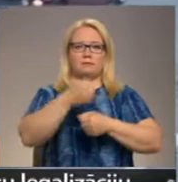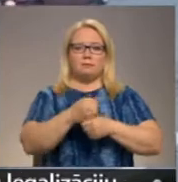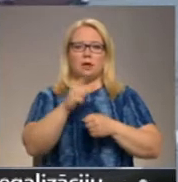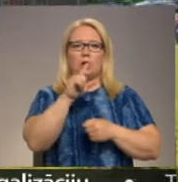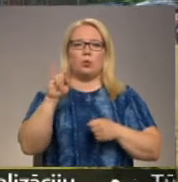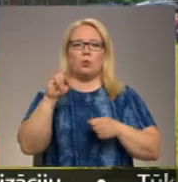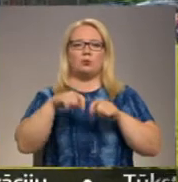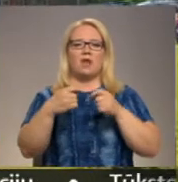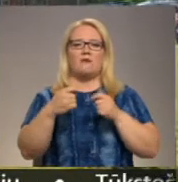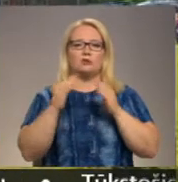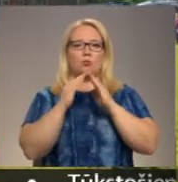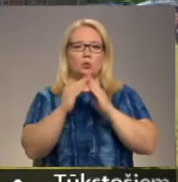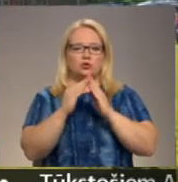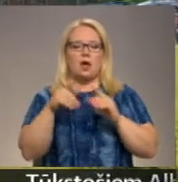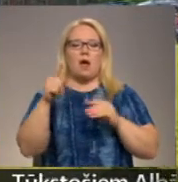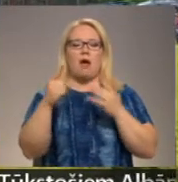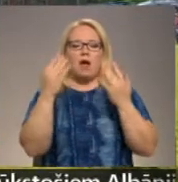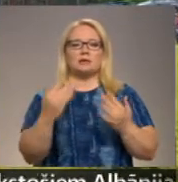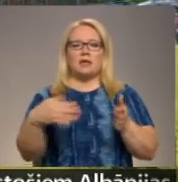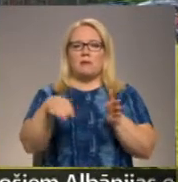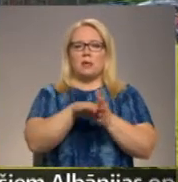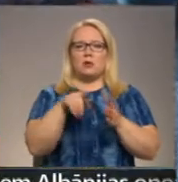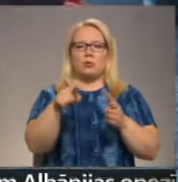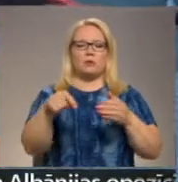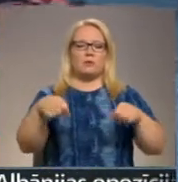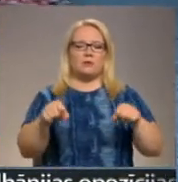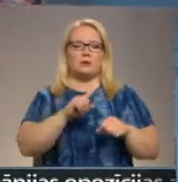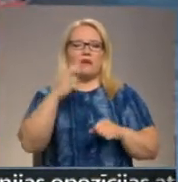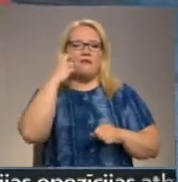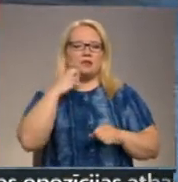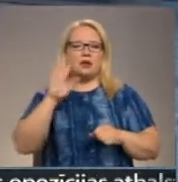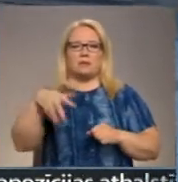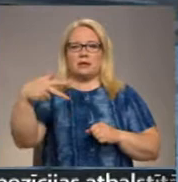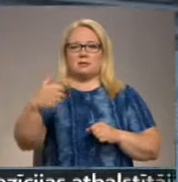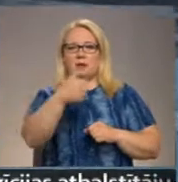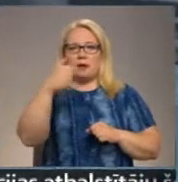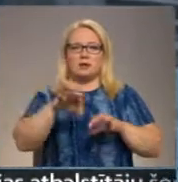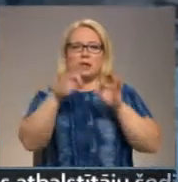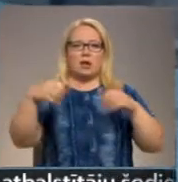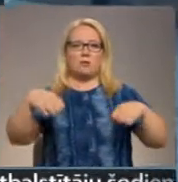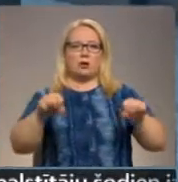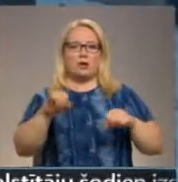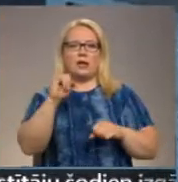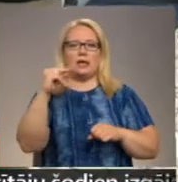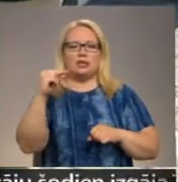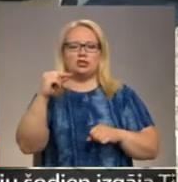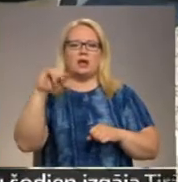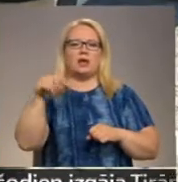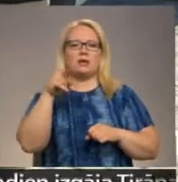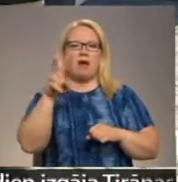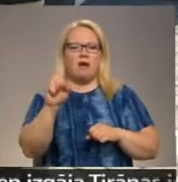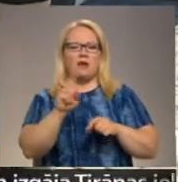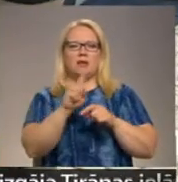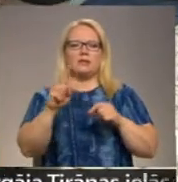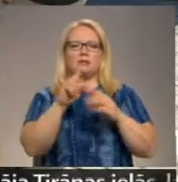Lūznavas muiža. Akcijā piedalās tie, kuru braucamrīki ir vecāki par 30 gadiem, sākot ar motocikliem Iž un Java līdz pat